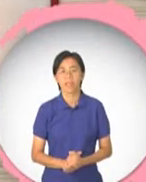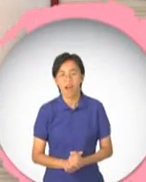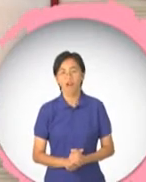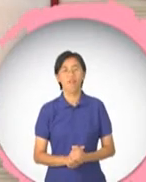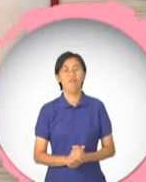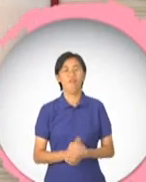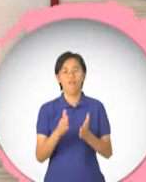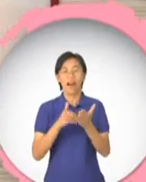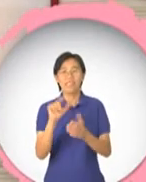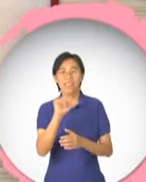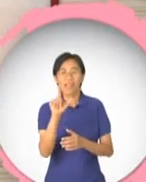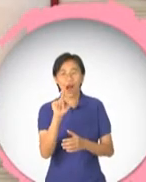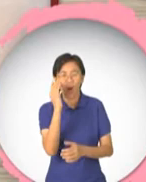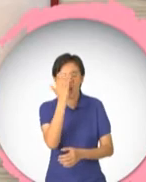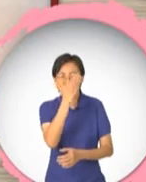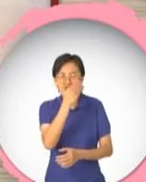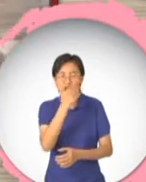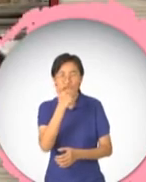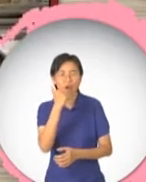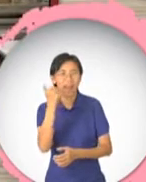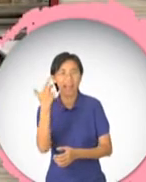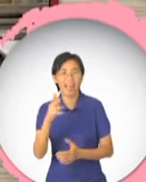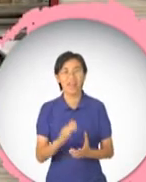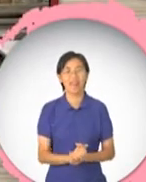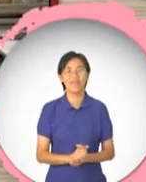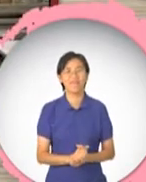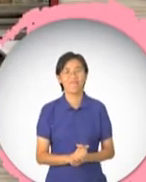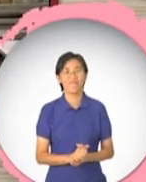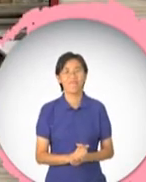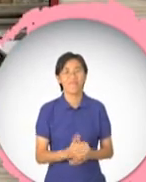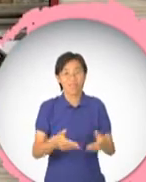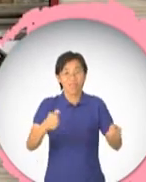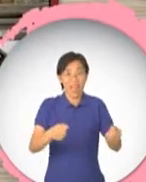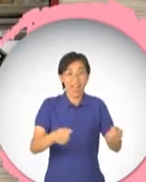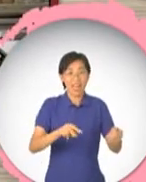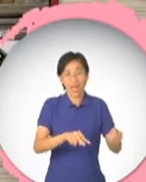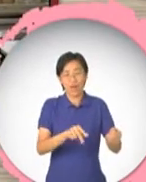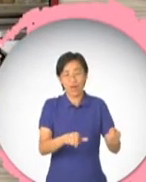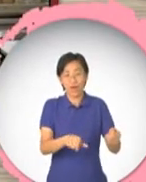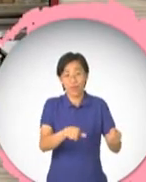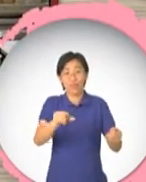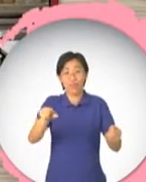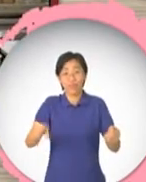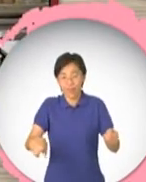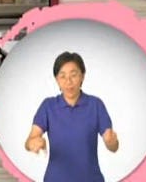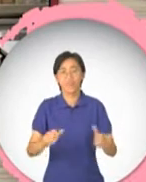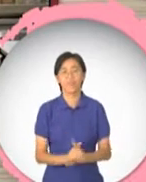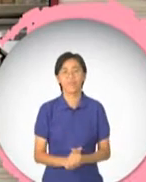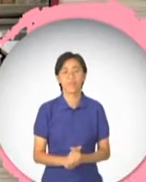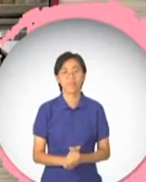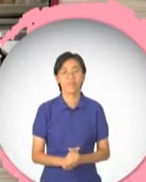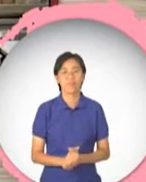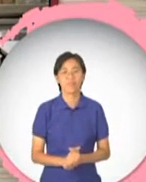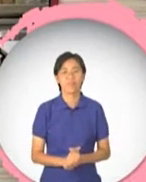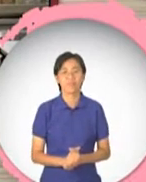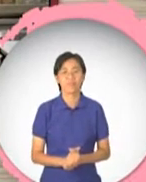สวยเลยทีเดียวนะคะ ใช่ เร ีย บร้อยแล้ว ก็นำขึ้นได้เลยนะคะ เสด็จน้ำมัน ค่ะแล้วใช้วางบนถาดที่รองด้วยกระด